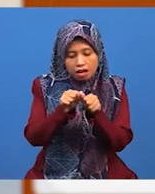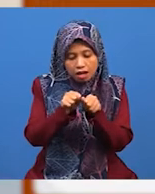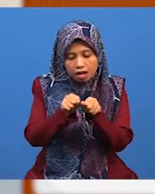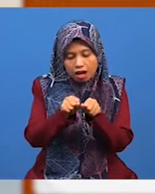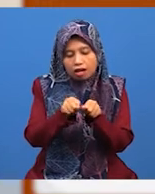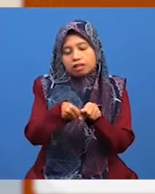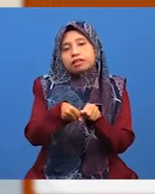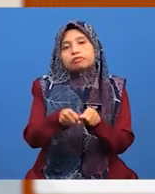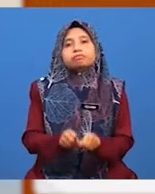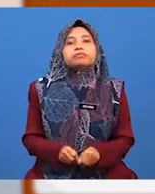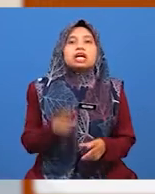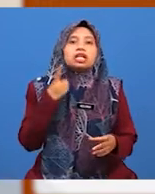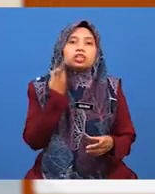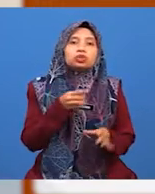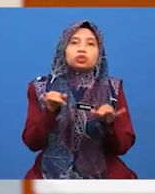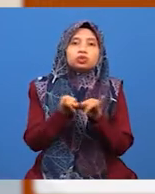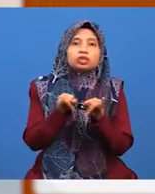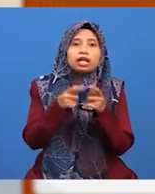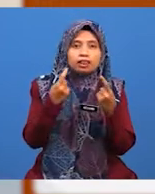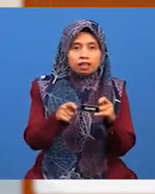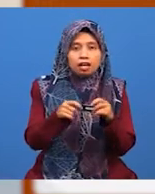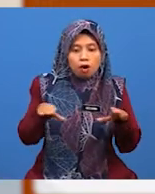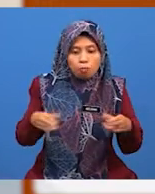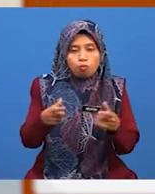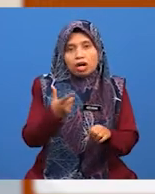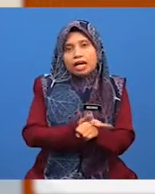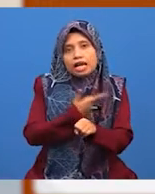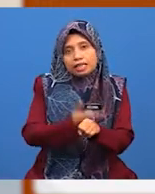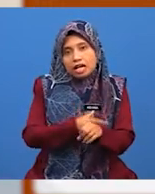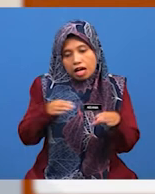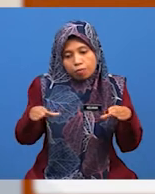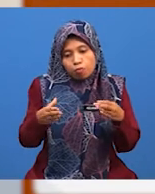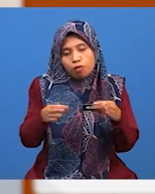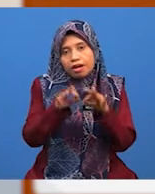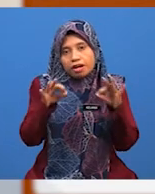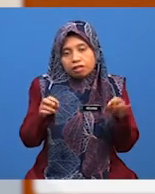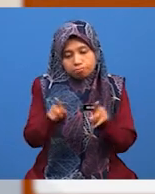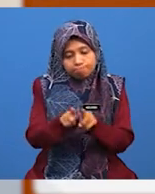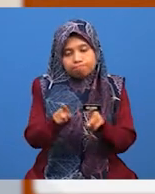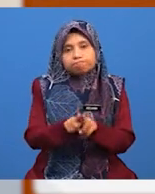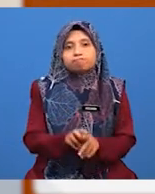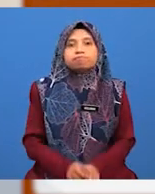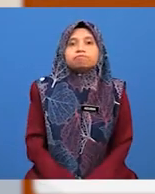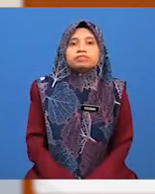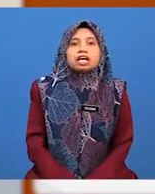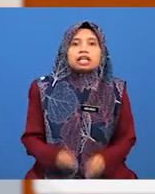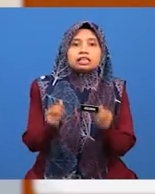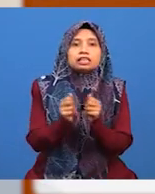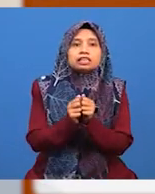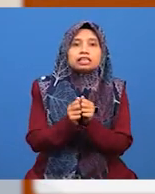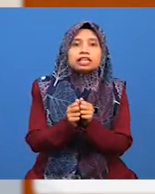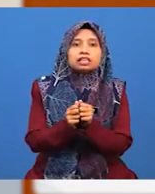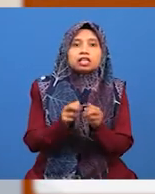agar. Kita juga telah membuat latihan membina ayat bersama-sama.